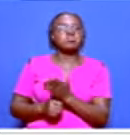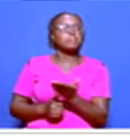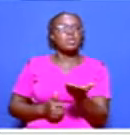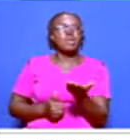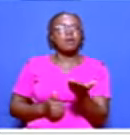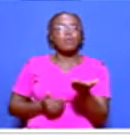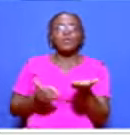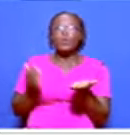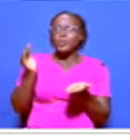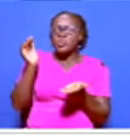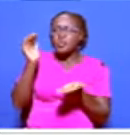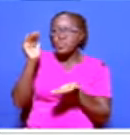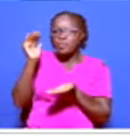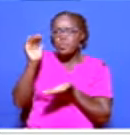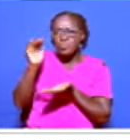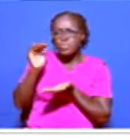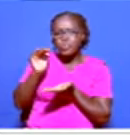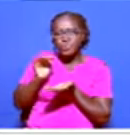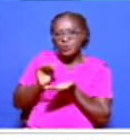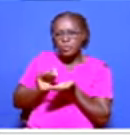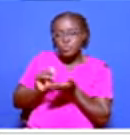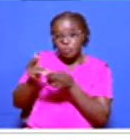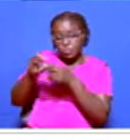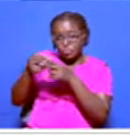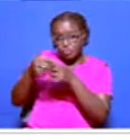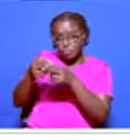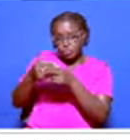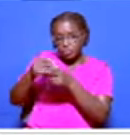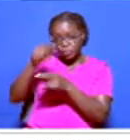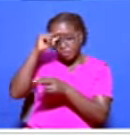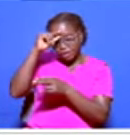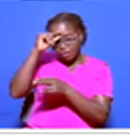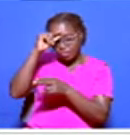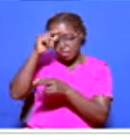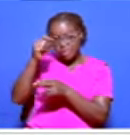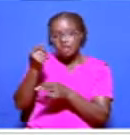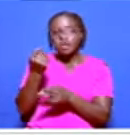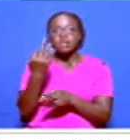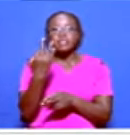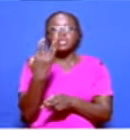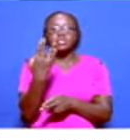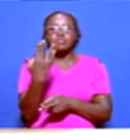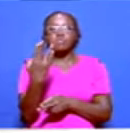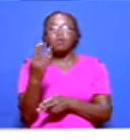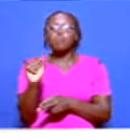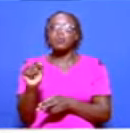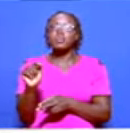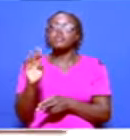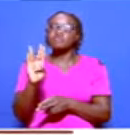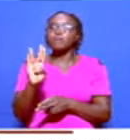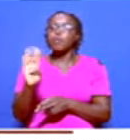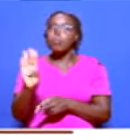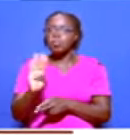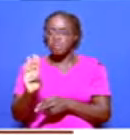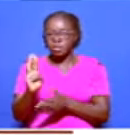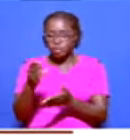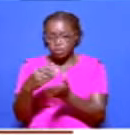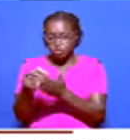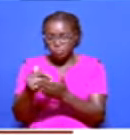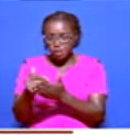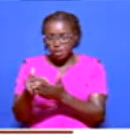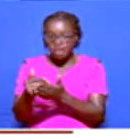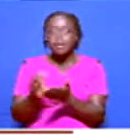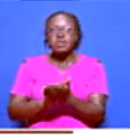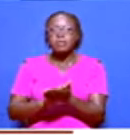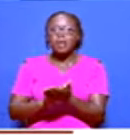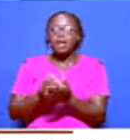kupungua katika siku zijazo baada ya serikali kutoa shilingi bilioni 34.4 kuwalipa wasambazaji mafuta.